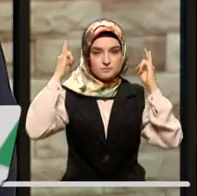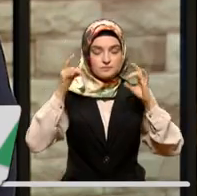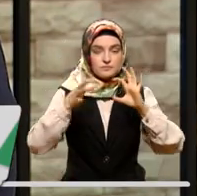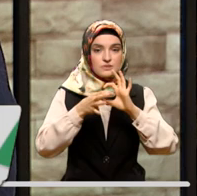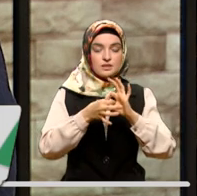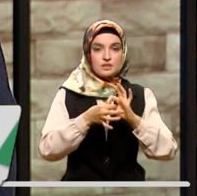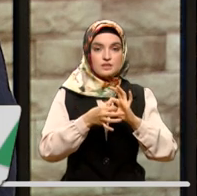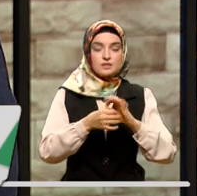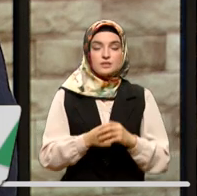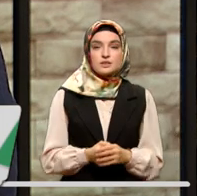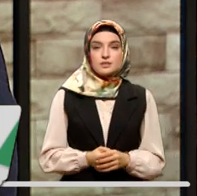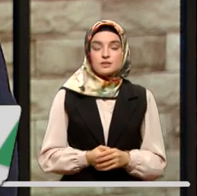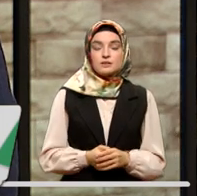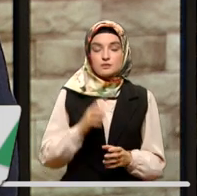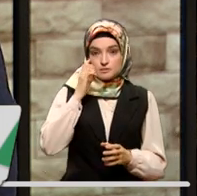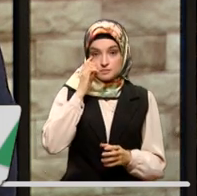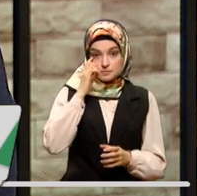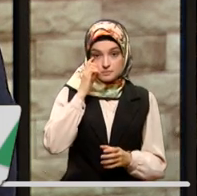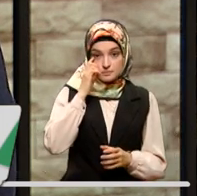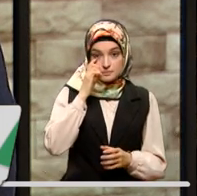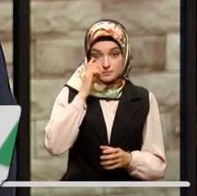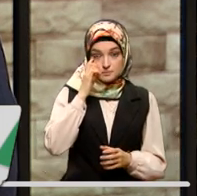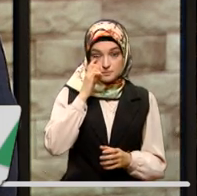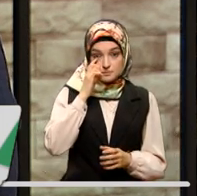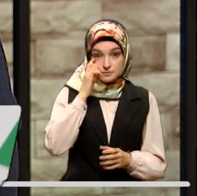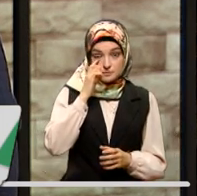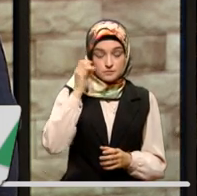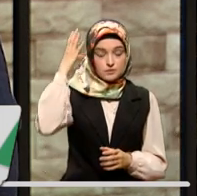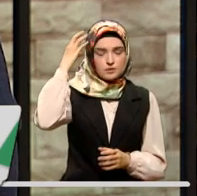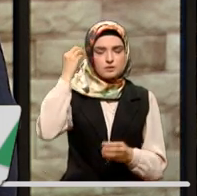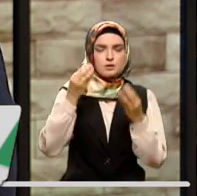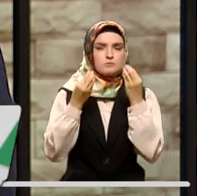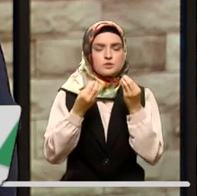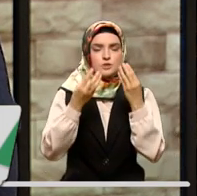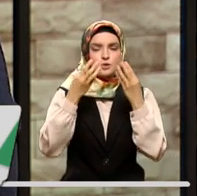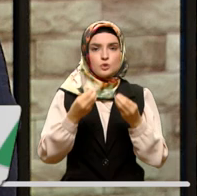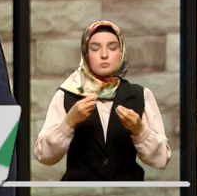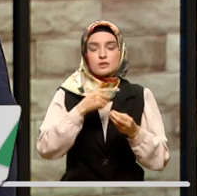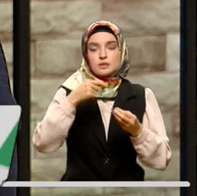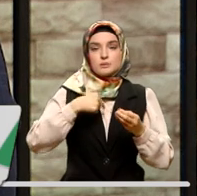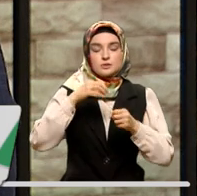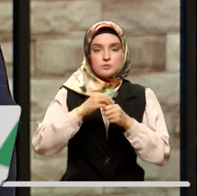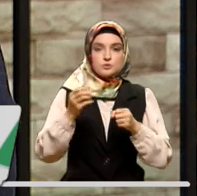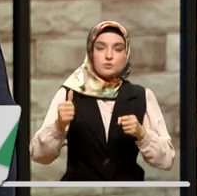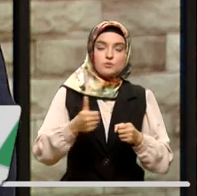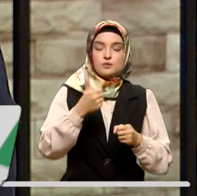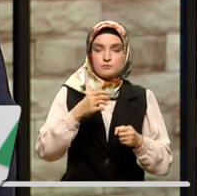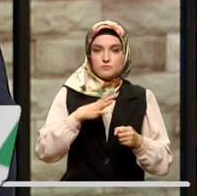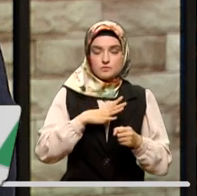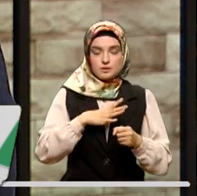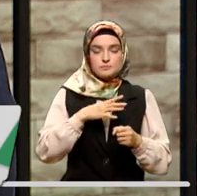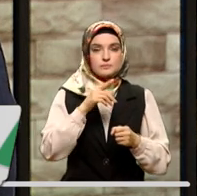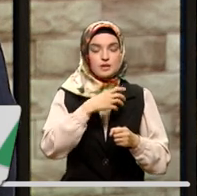ilişkisinin anlamlı ve olumlu olması tabii ki hem bize bağlı, hem hocaya bağlı, hem de anne